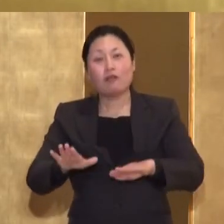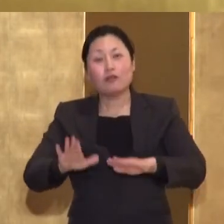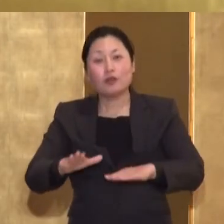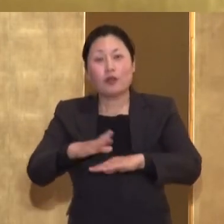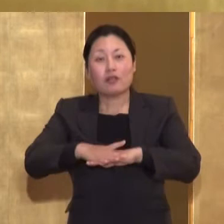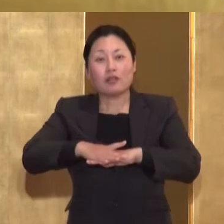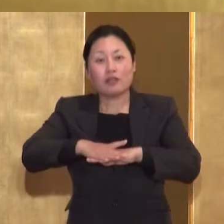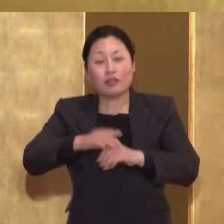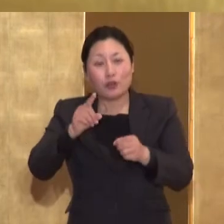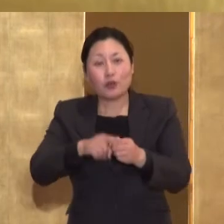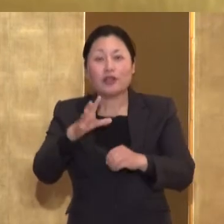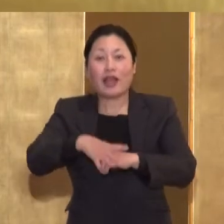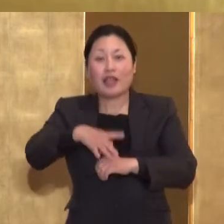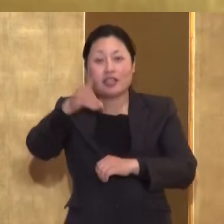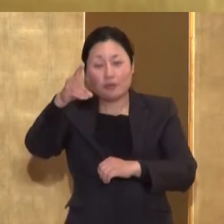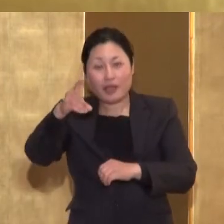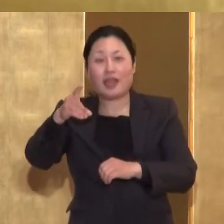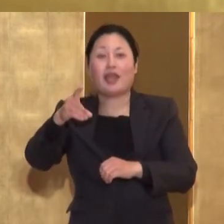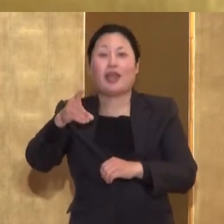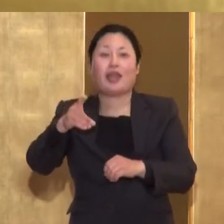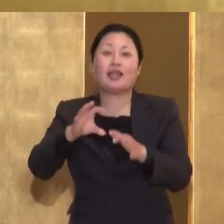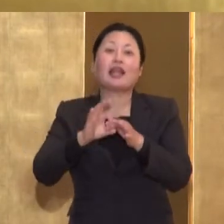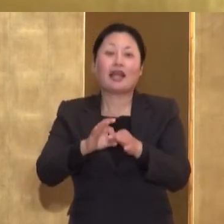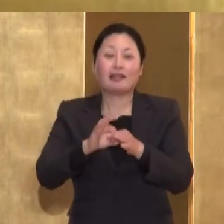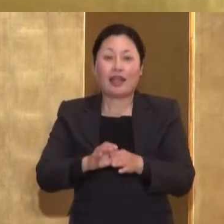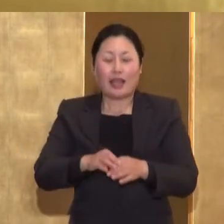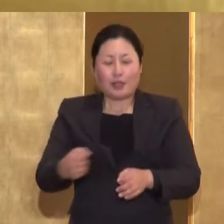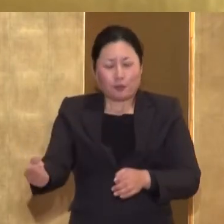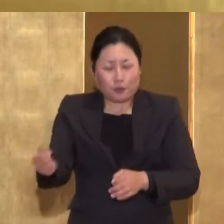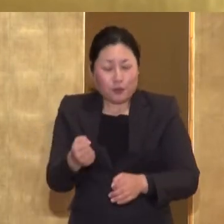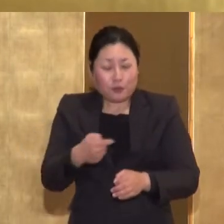って強く決意しております。